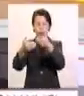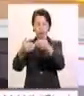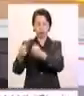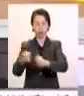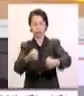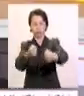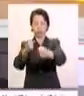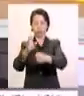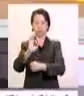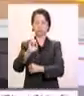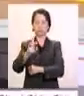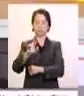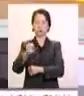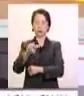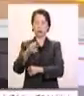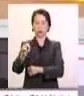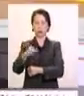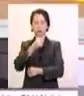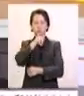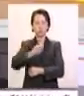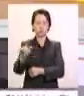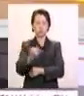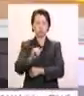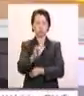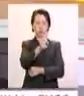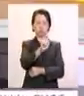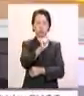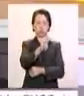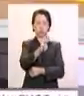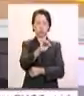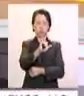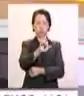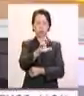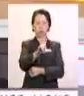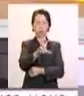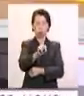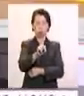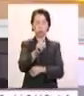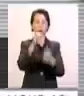Sungai Zarafshan dan seusia bandar Babylon atau Rom.